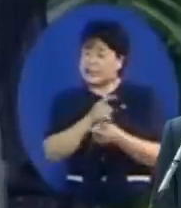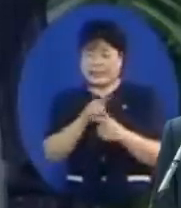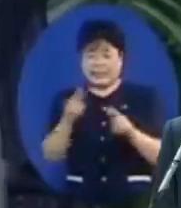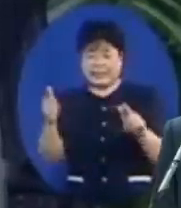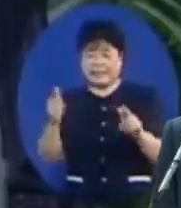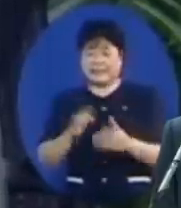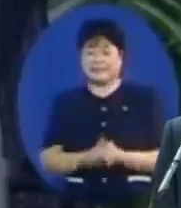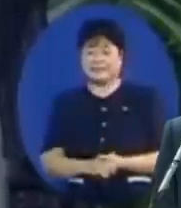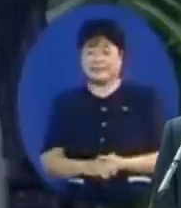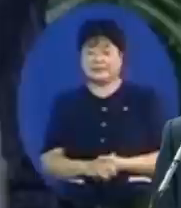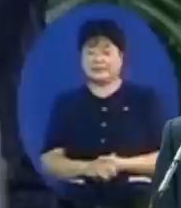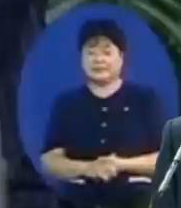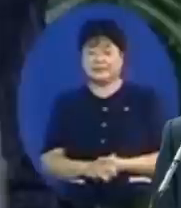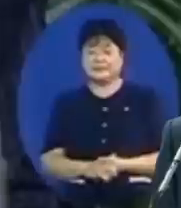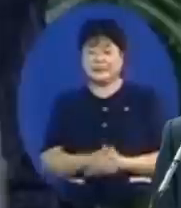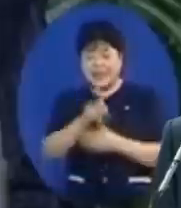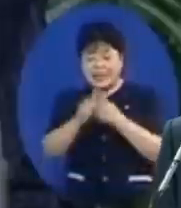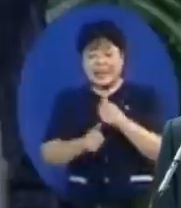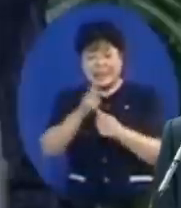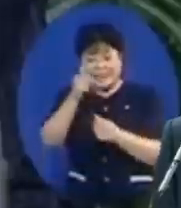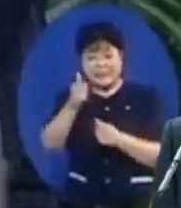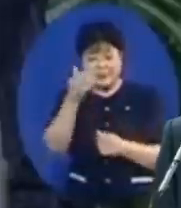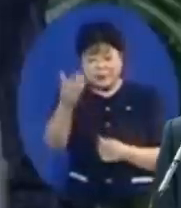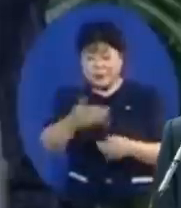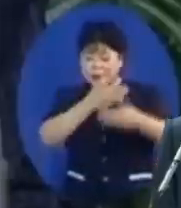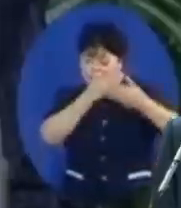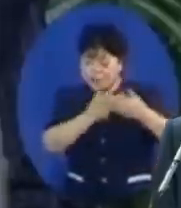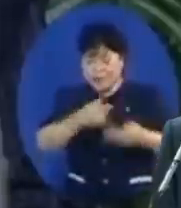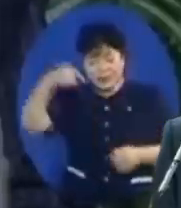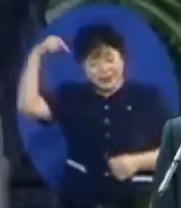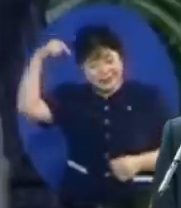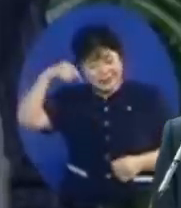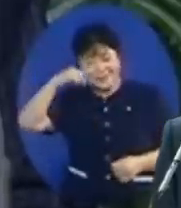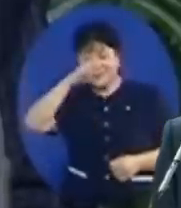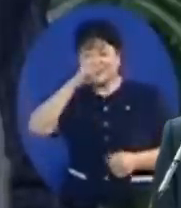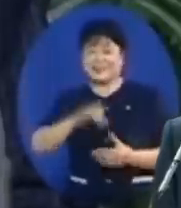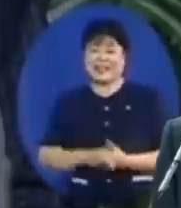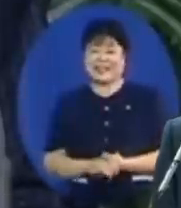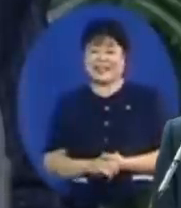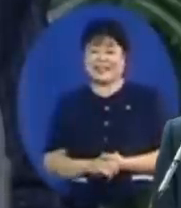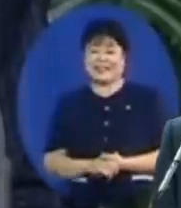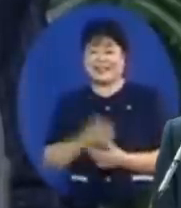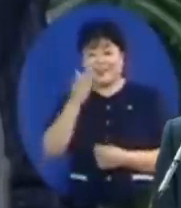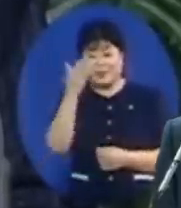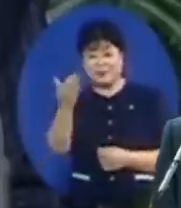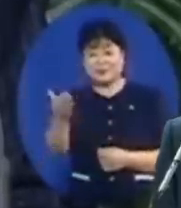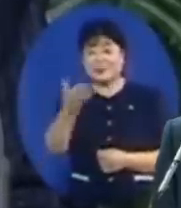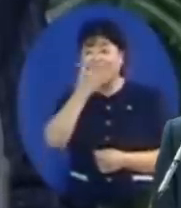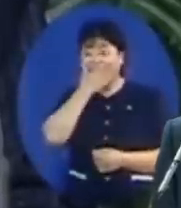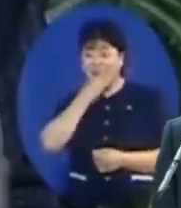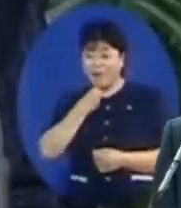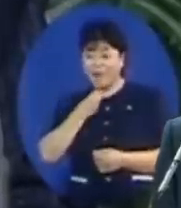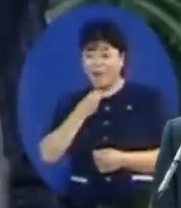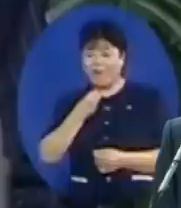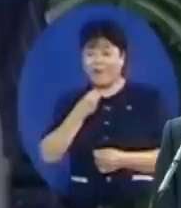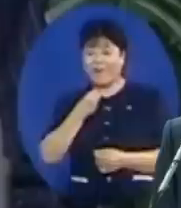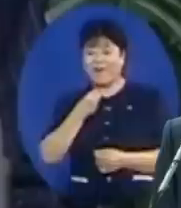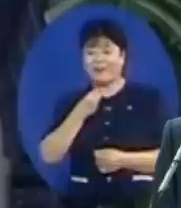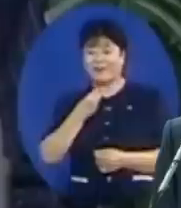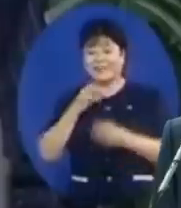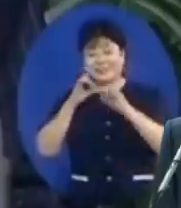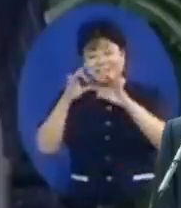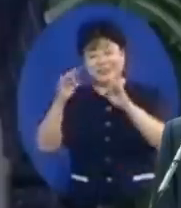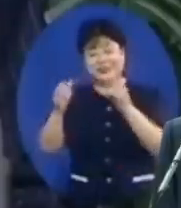없습니다. 굉장히 하나님 여러분을 귀하게 느끼십니다. 여러분, 행복